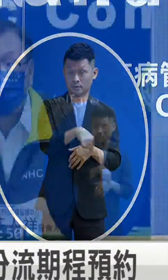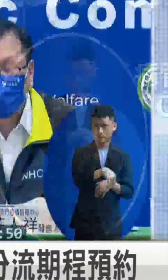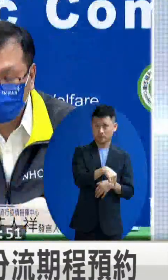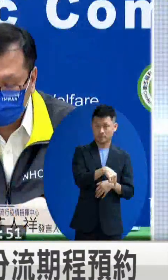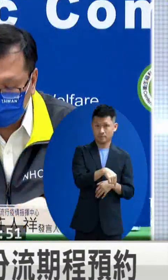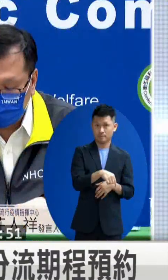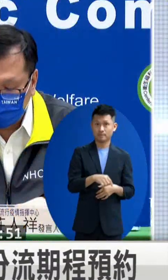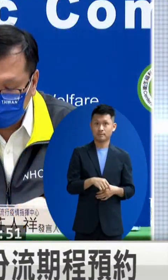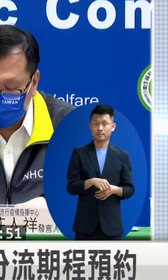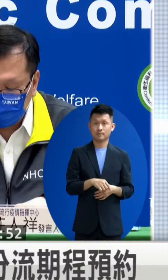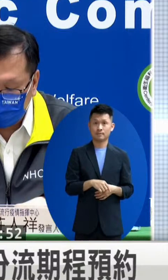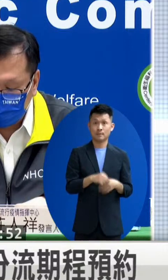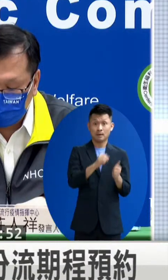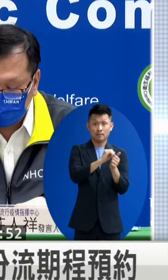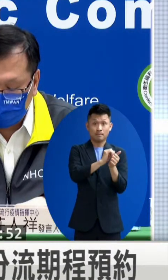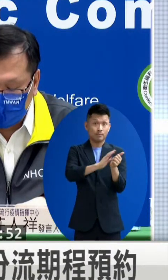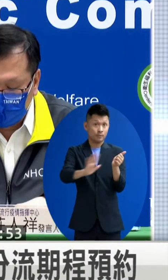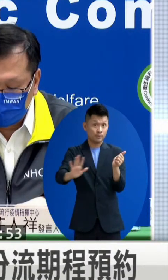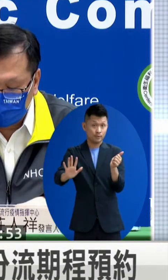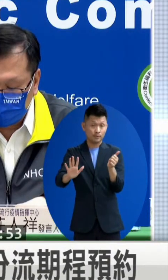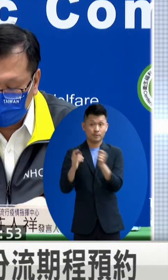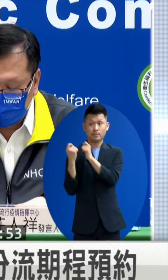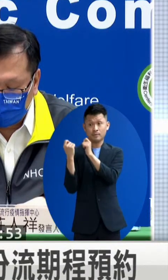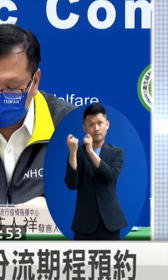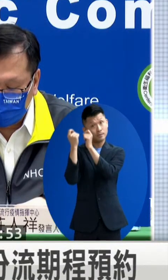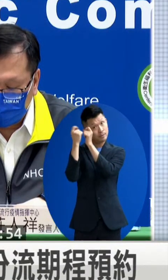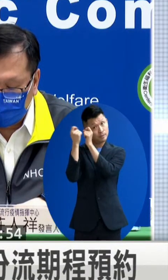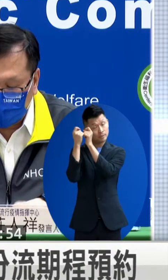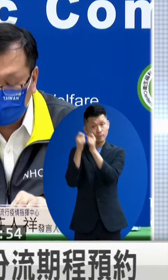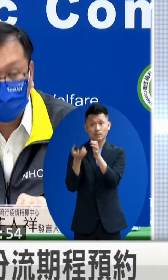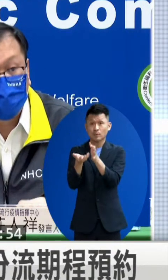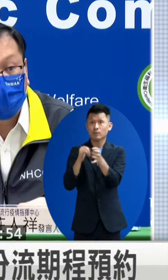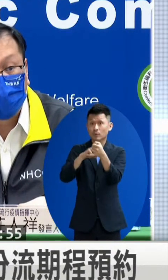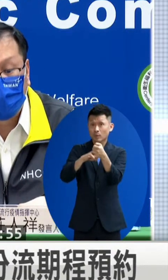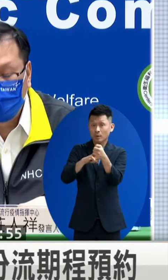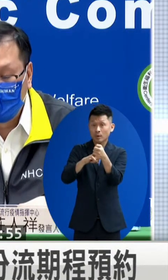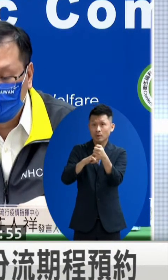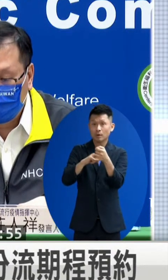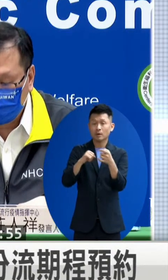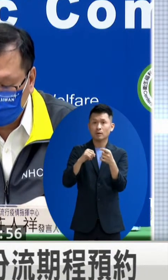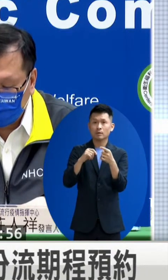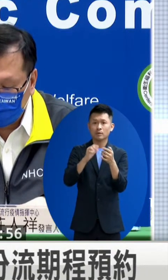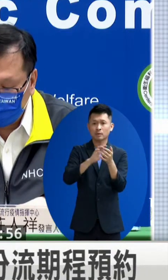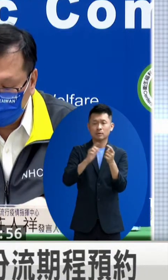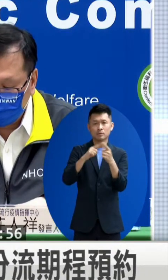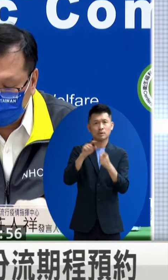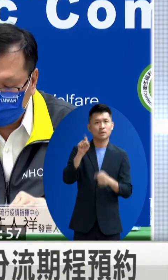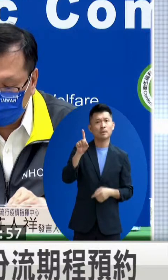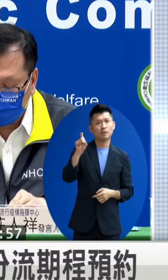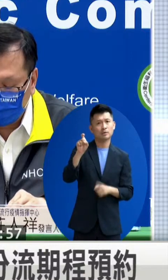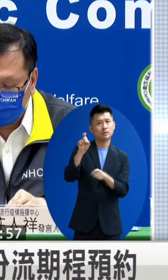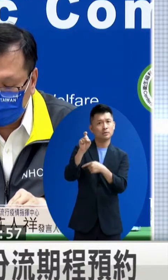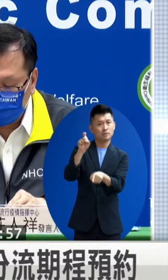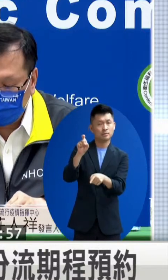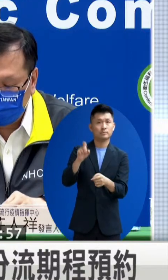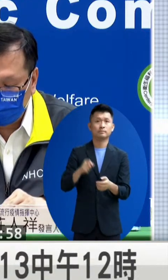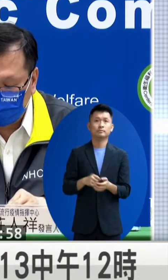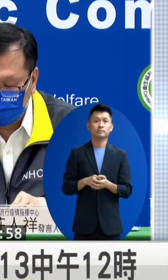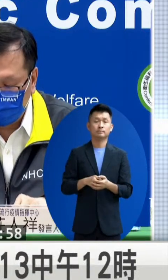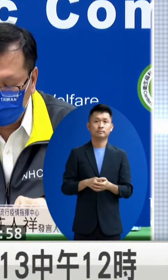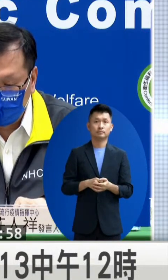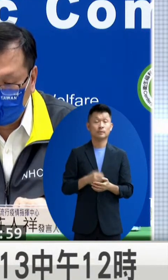响到这一期的预约的，就是只有大概只有110人、哦、那其他的就是说，如果有